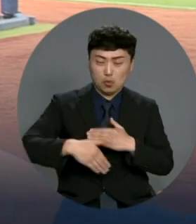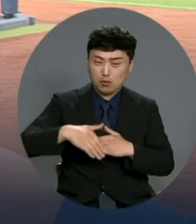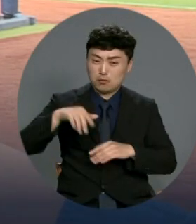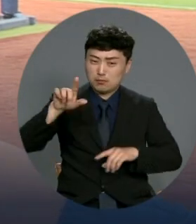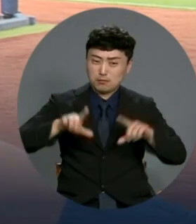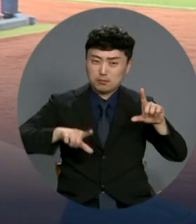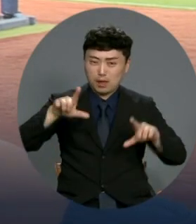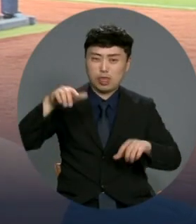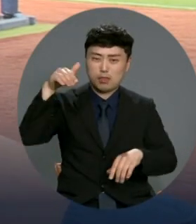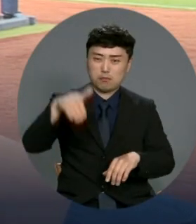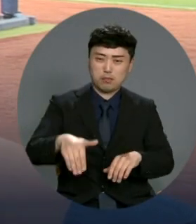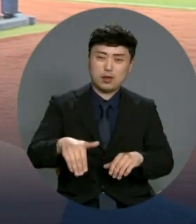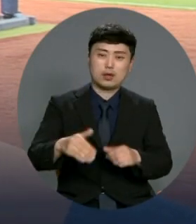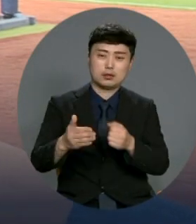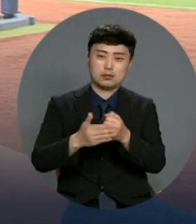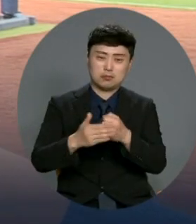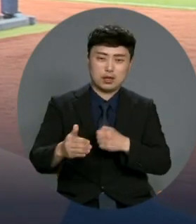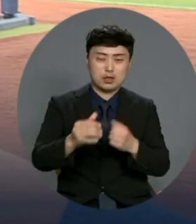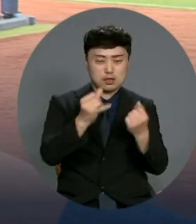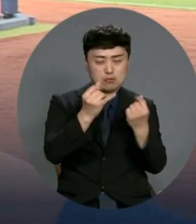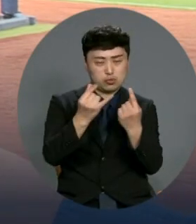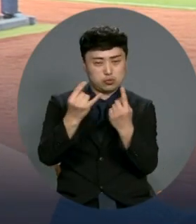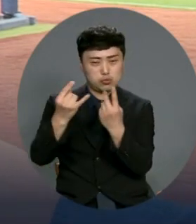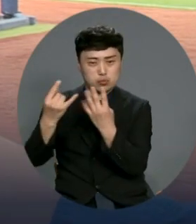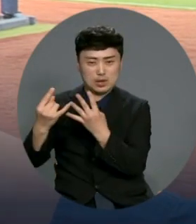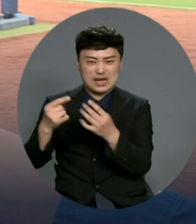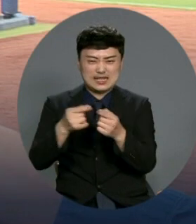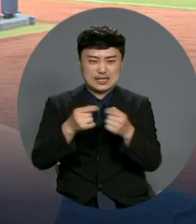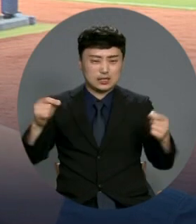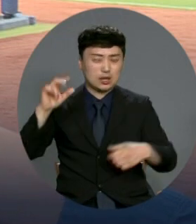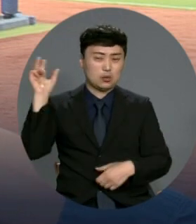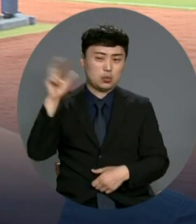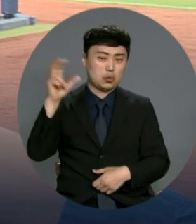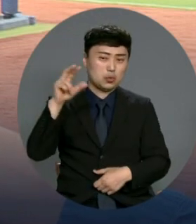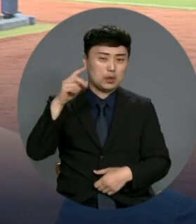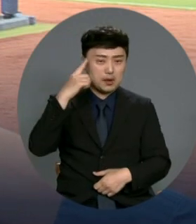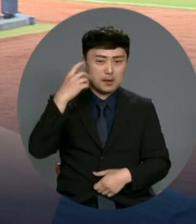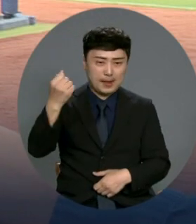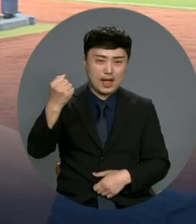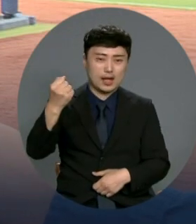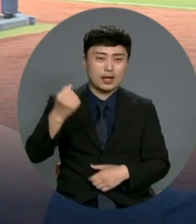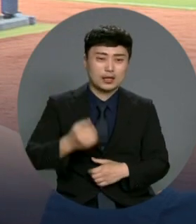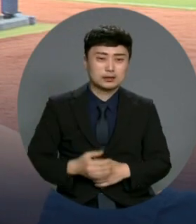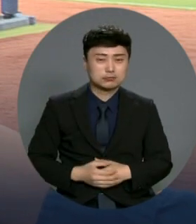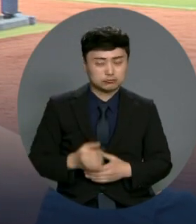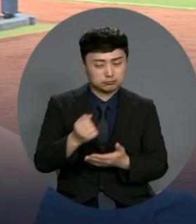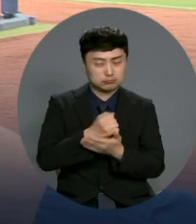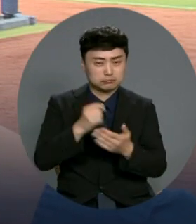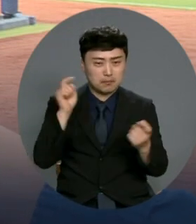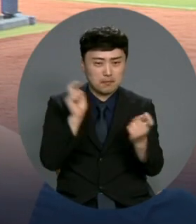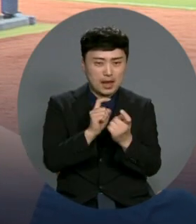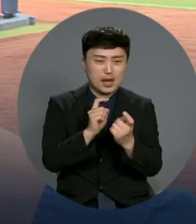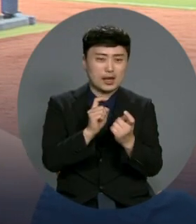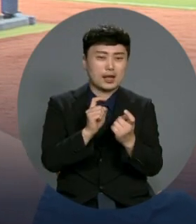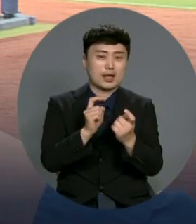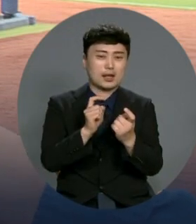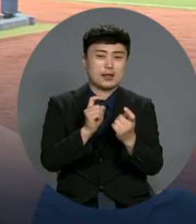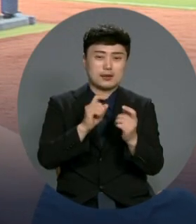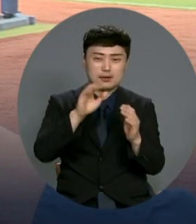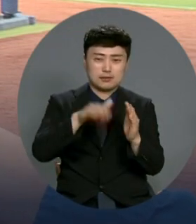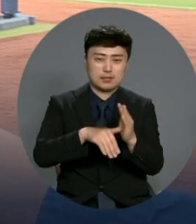뭐 한번 길게를 한번 던지게 해봐야 되겠다라는 생각을 갖고 있었는데 때마침 뭐 선발 자리도